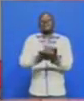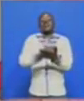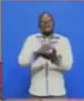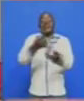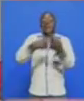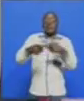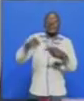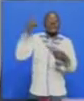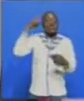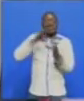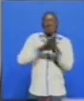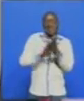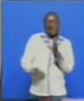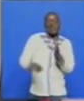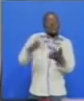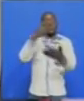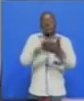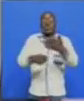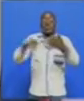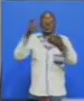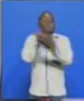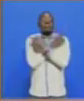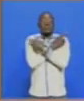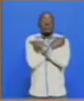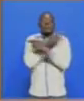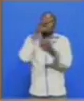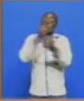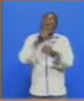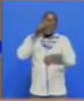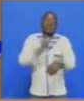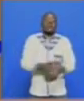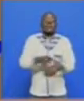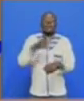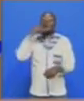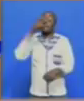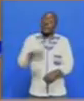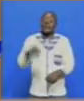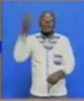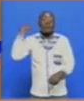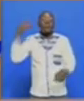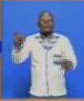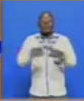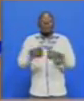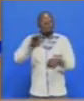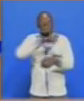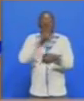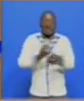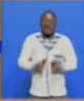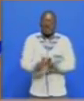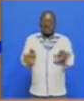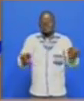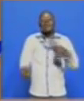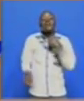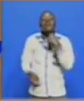ainsi réduire le taux de chômage. Ça a pris du temps, certes, mais il fallait, comme M. le directeur général l'a dit, affiner